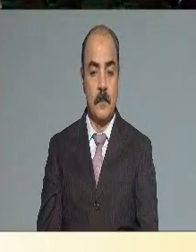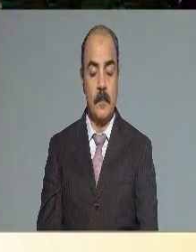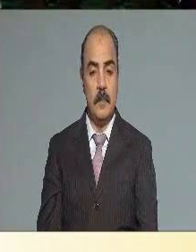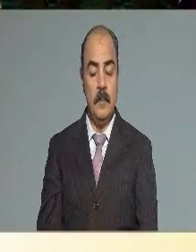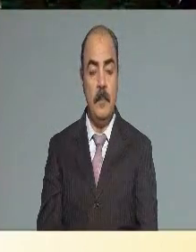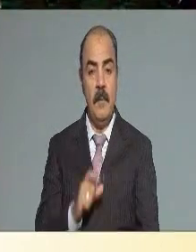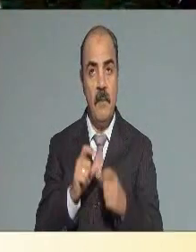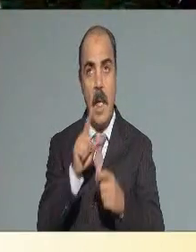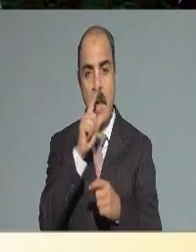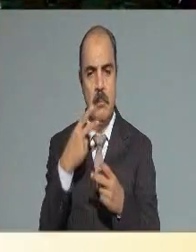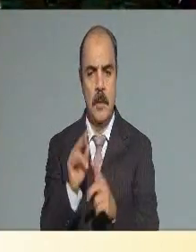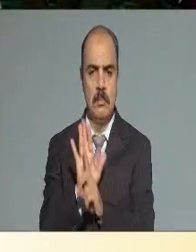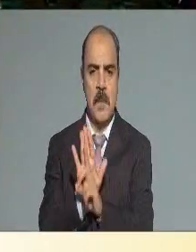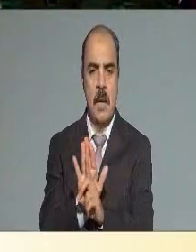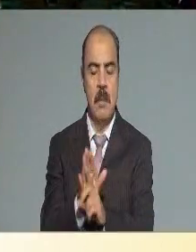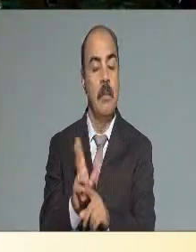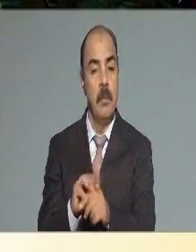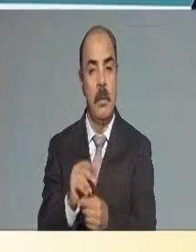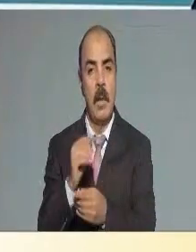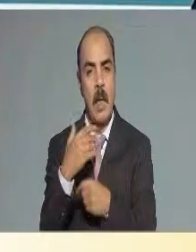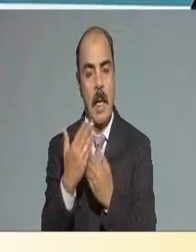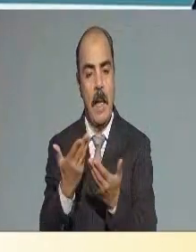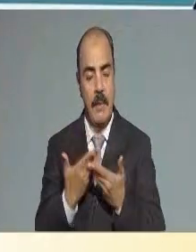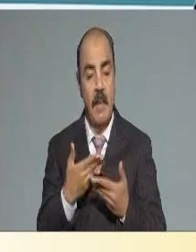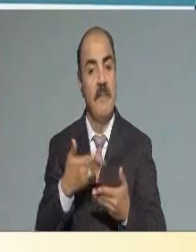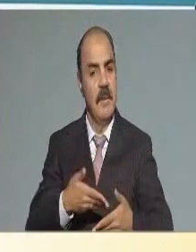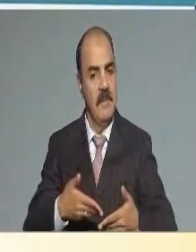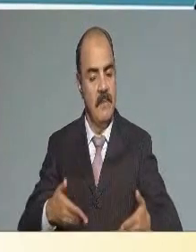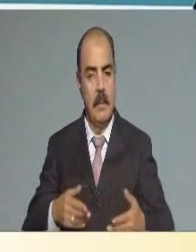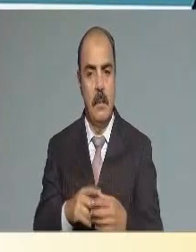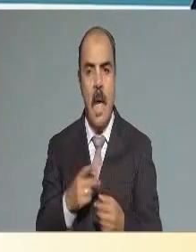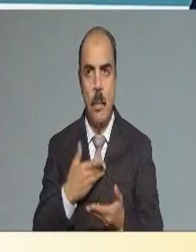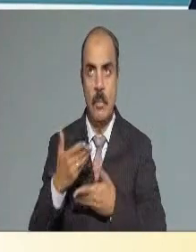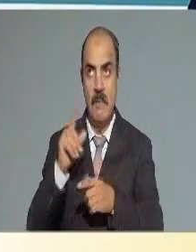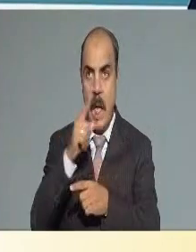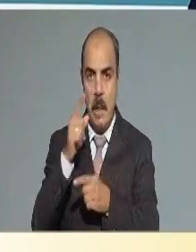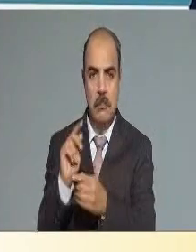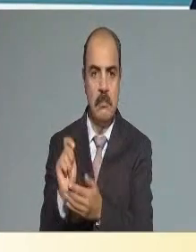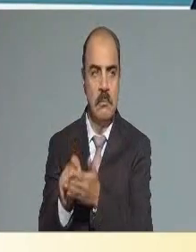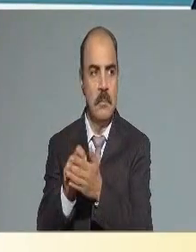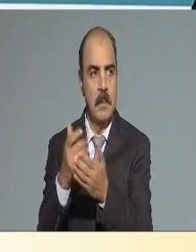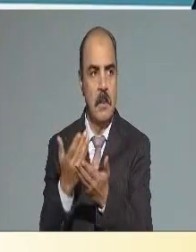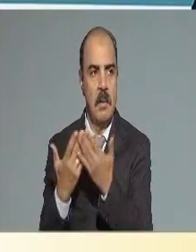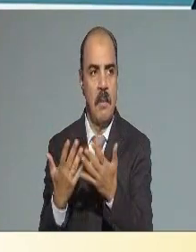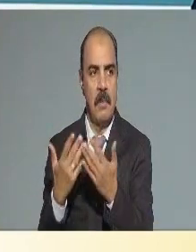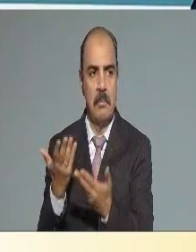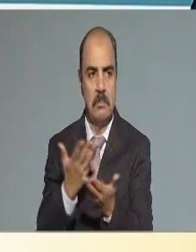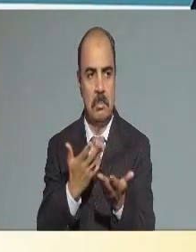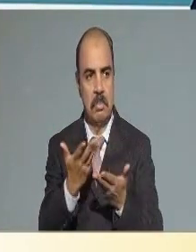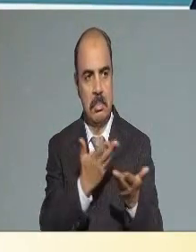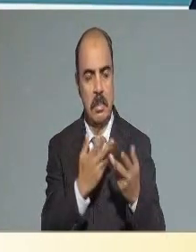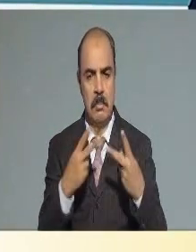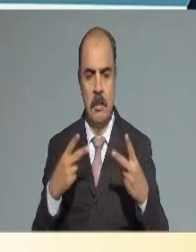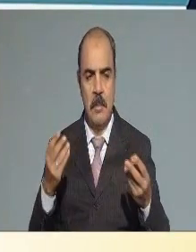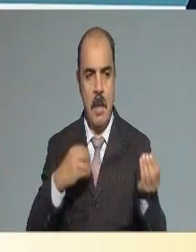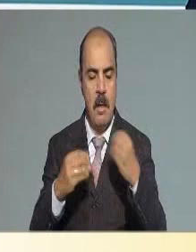البنك الدولي وأيضا في منح من البنك الدولي، وبالتالي دورنا كتعاون دولي إن احنا بنقدر نساهم في جذب